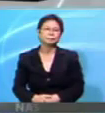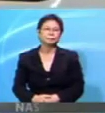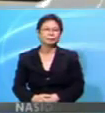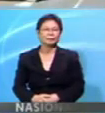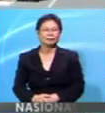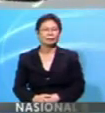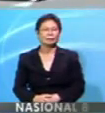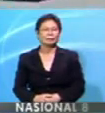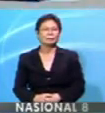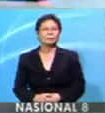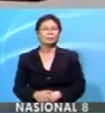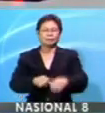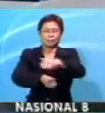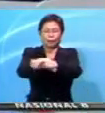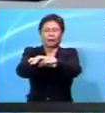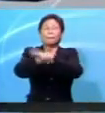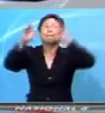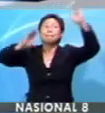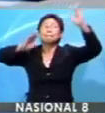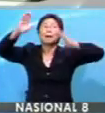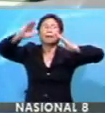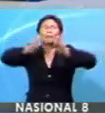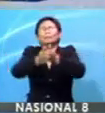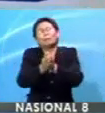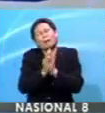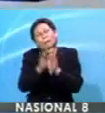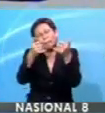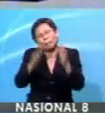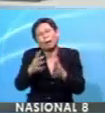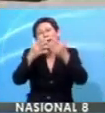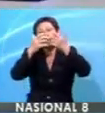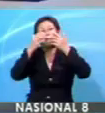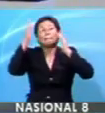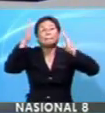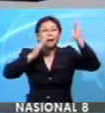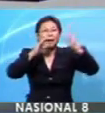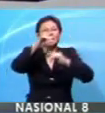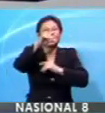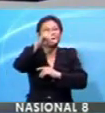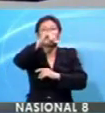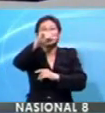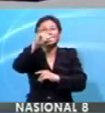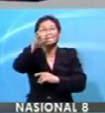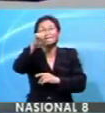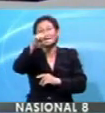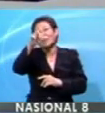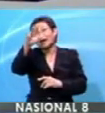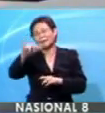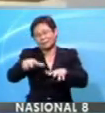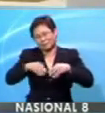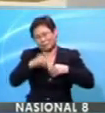sukan perkembangan bola sepak tempatan rayuan pemain harimau muda a Gary stevenen rober diterima dan